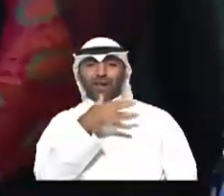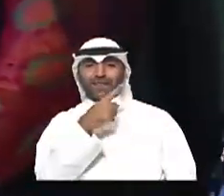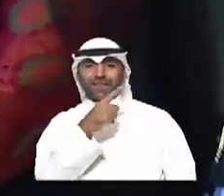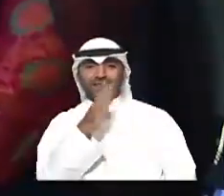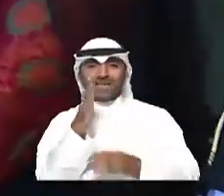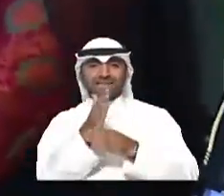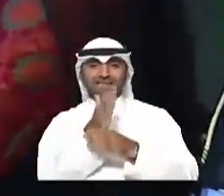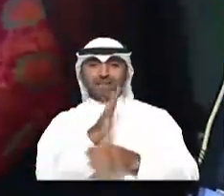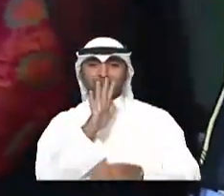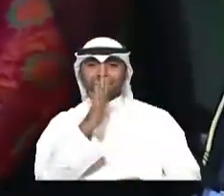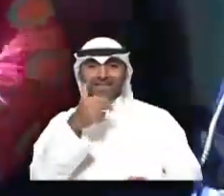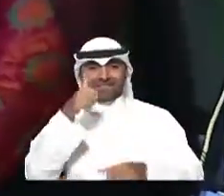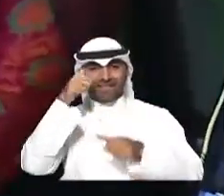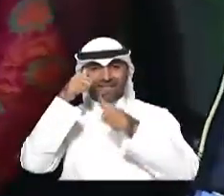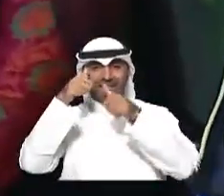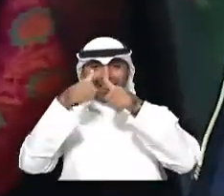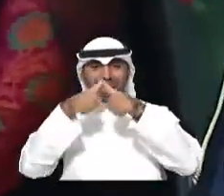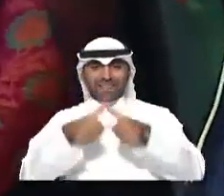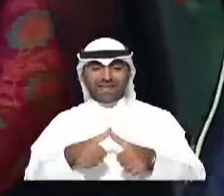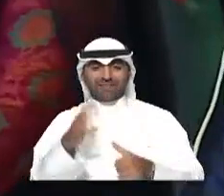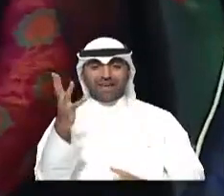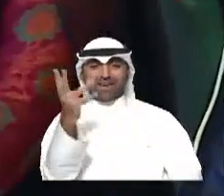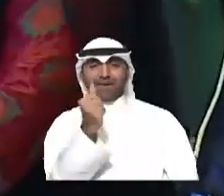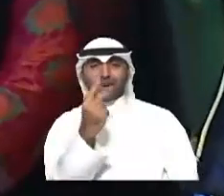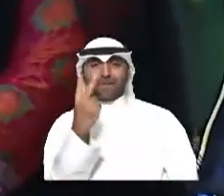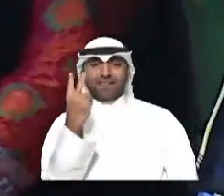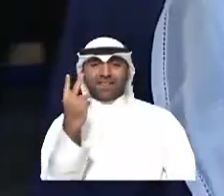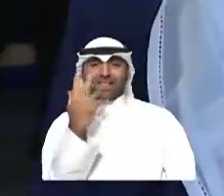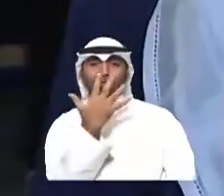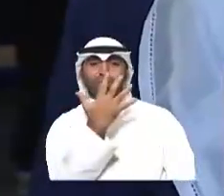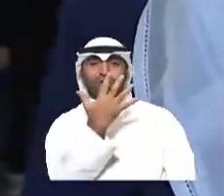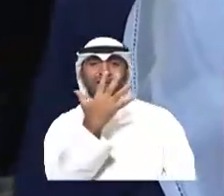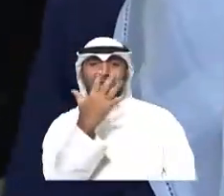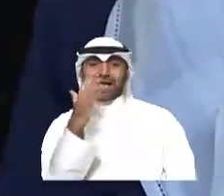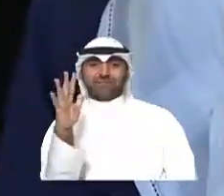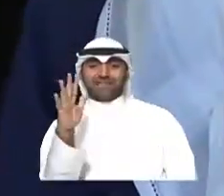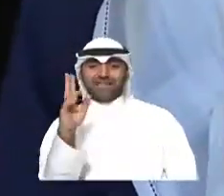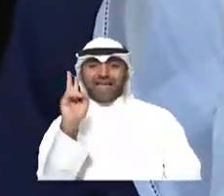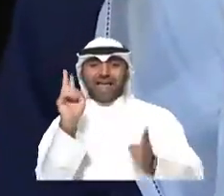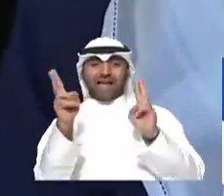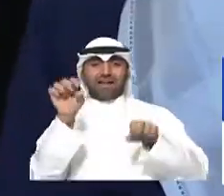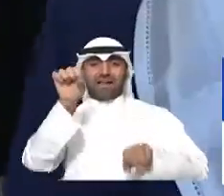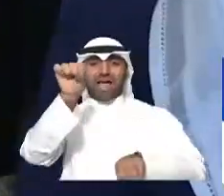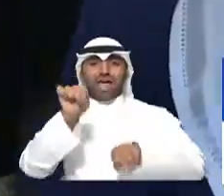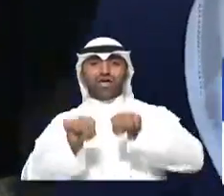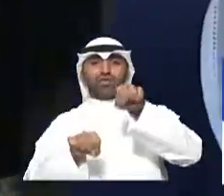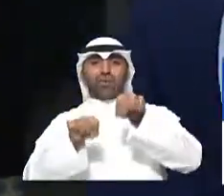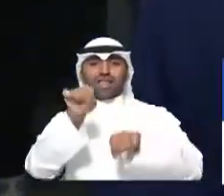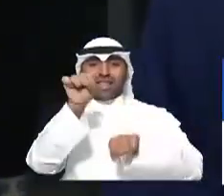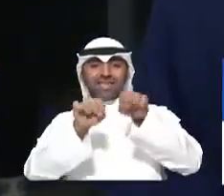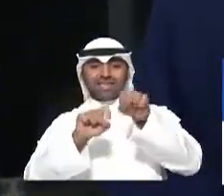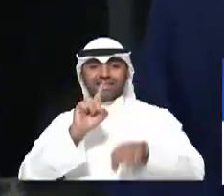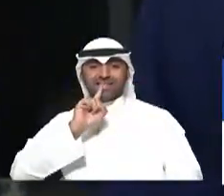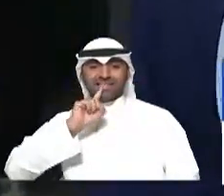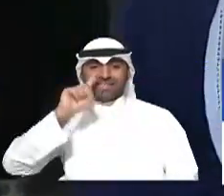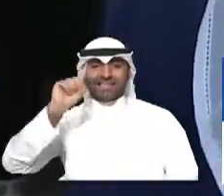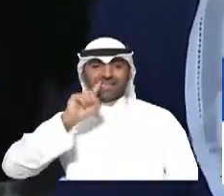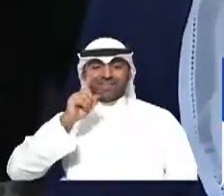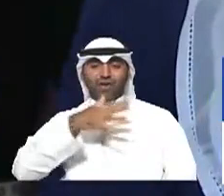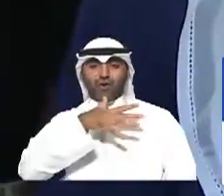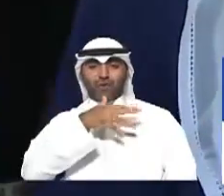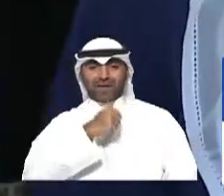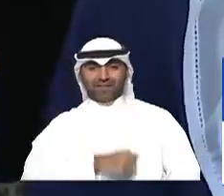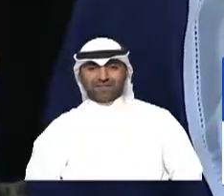الوطني 52 المجيد لسلطنة عمان. أنا سعيد بهذا الحضور المكثف اللي يبين